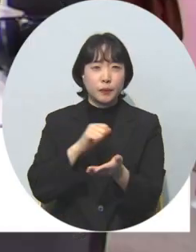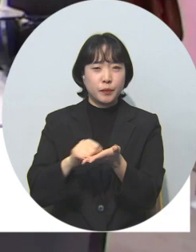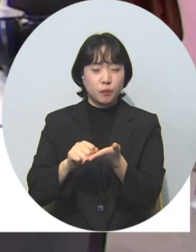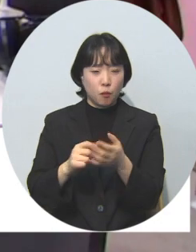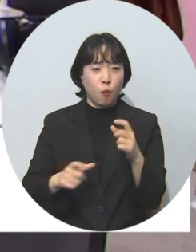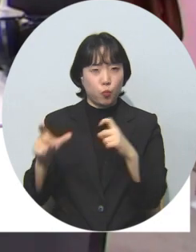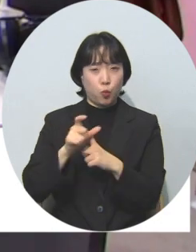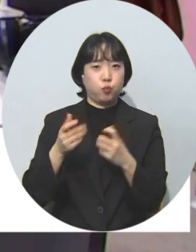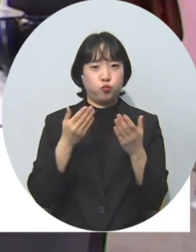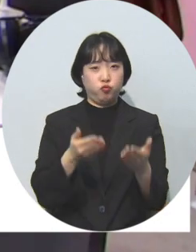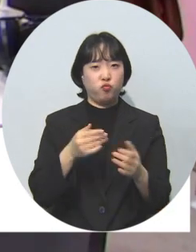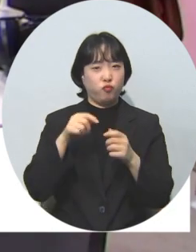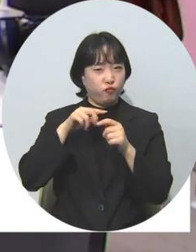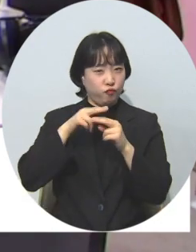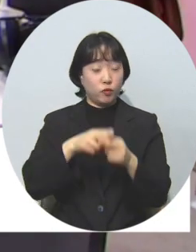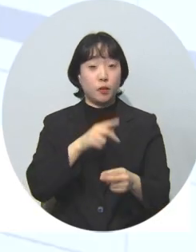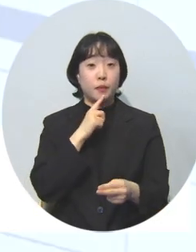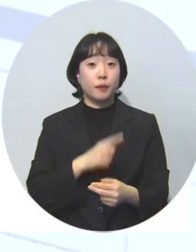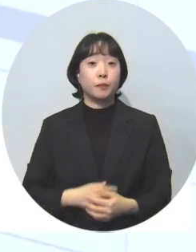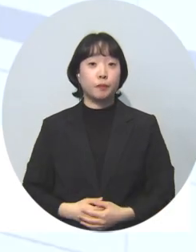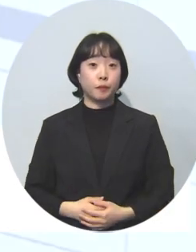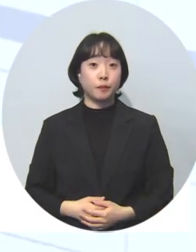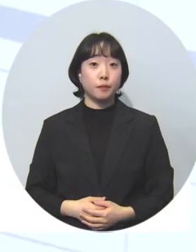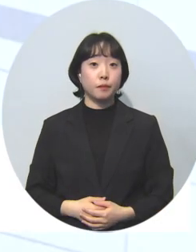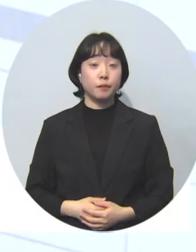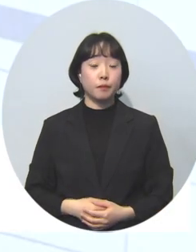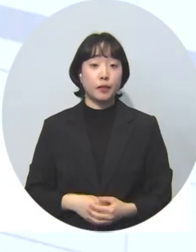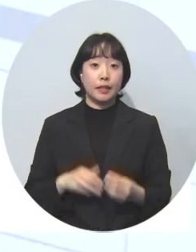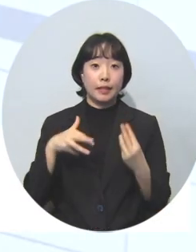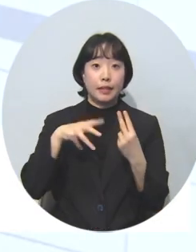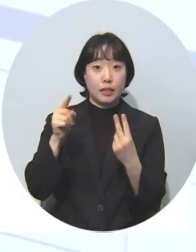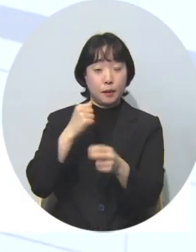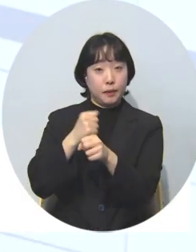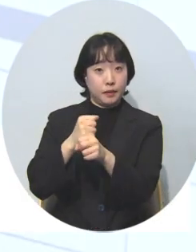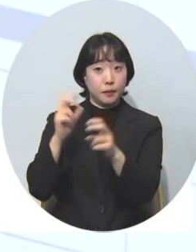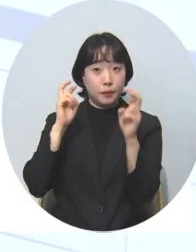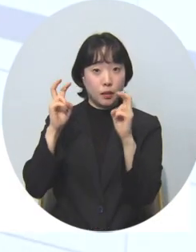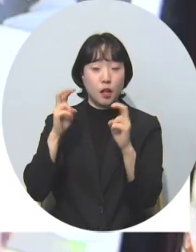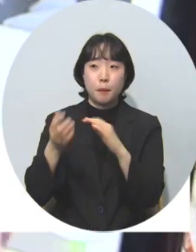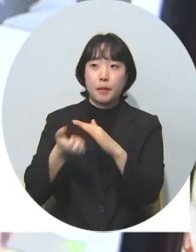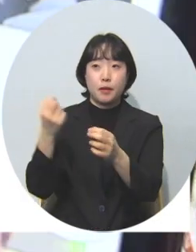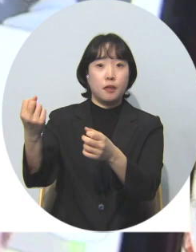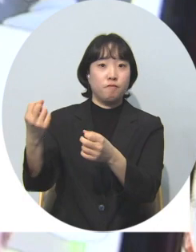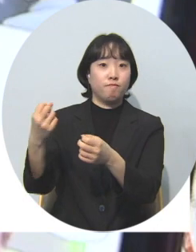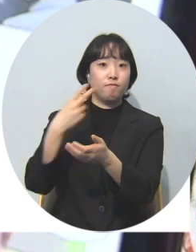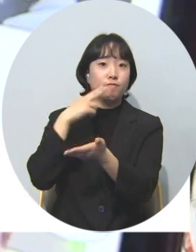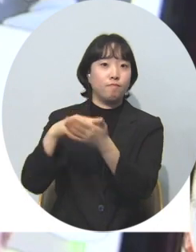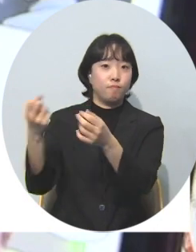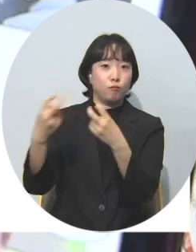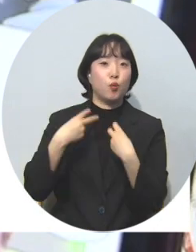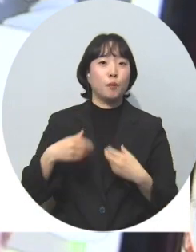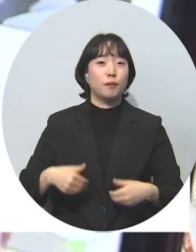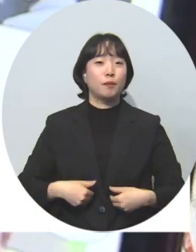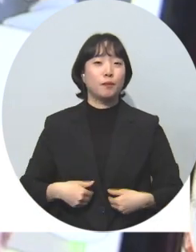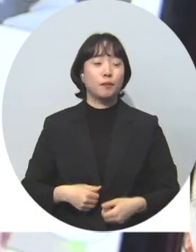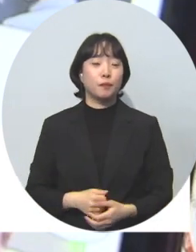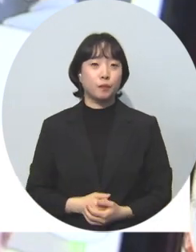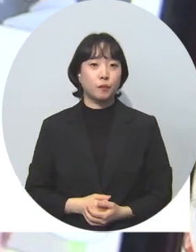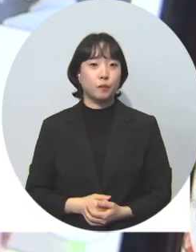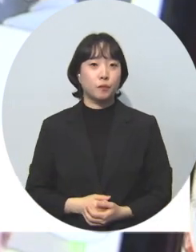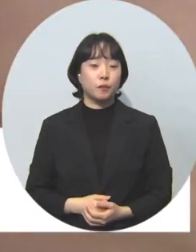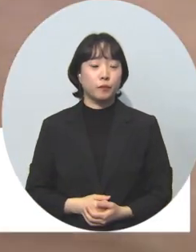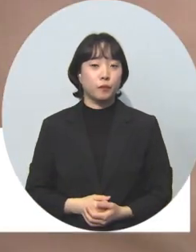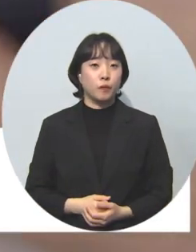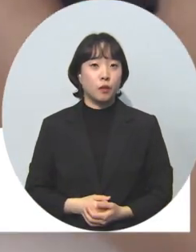겁니다이를 통해 2차 저작물 사업자는 창작자에게 사전에 고지해 합니다 정부는 이와 함께 기존